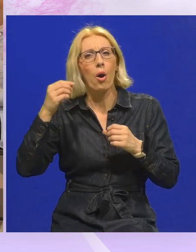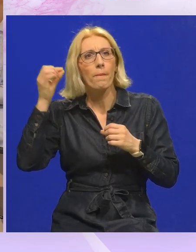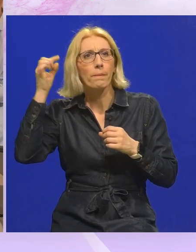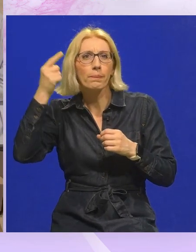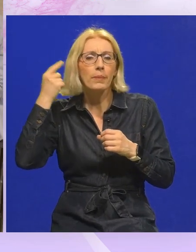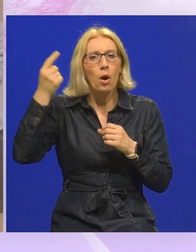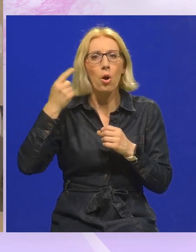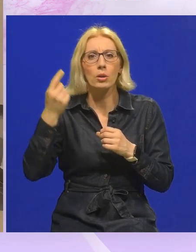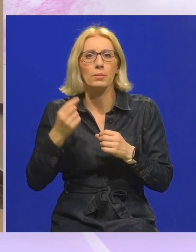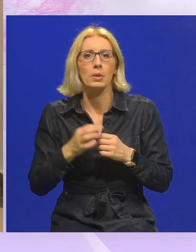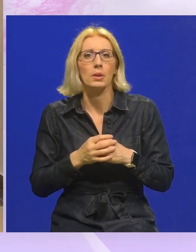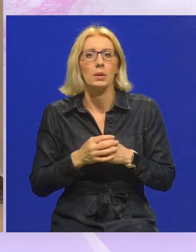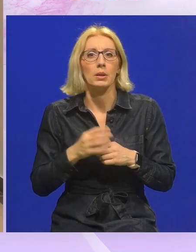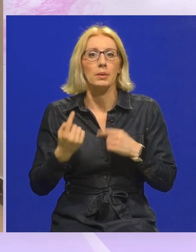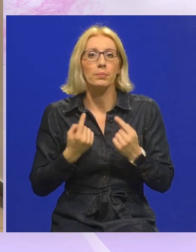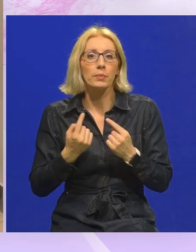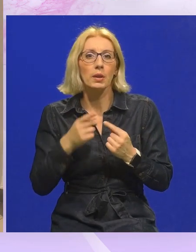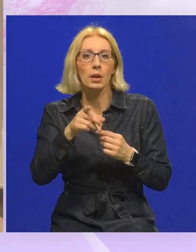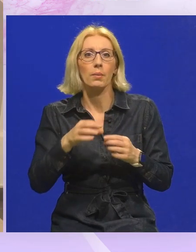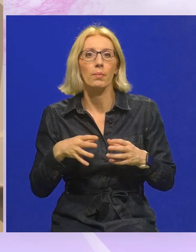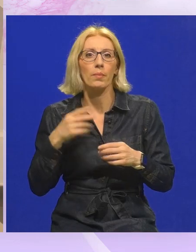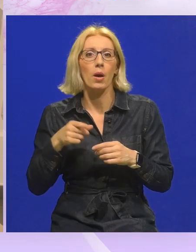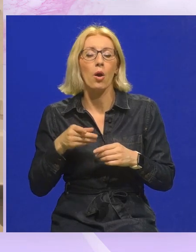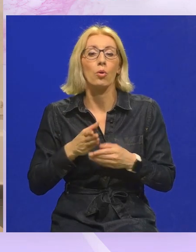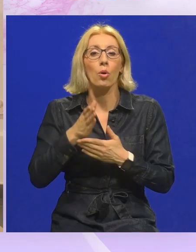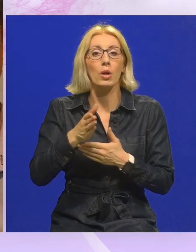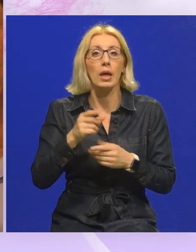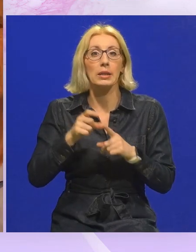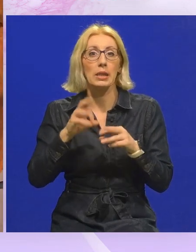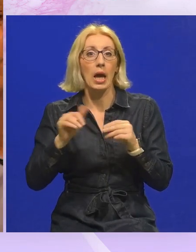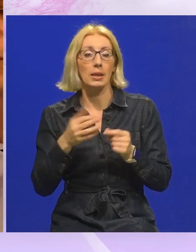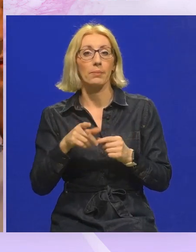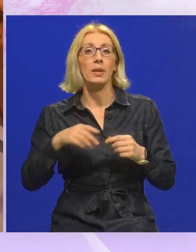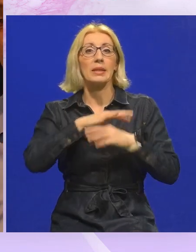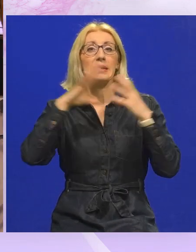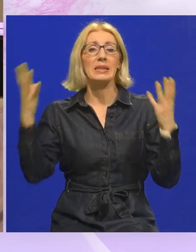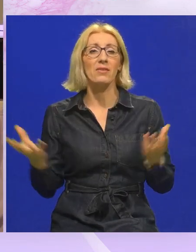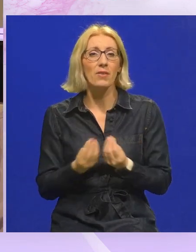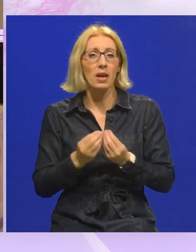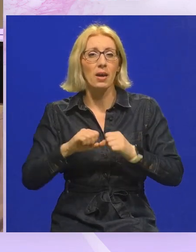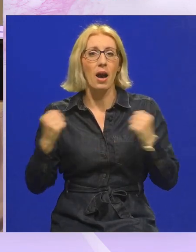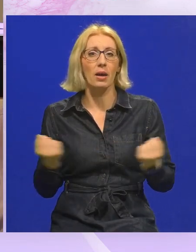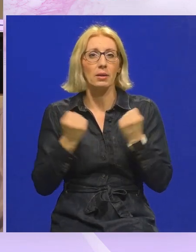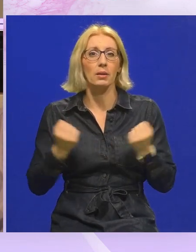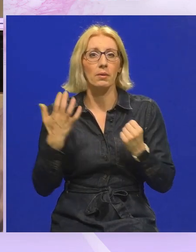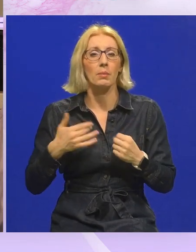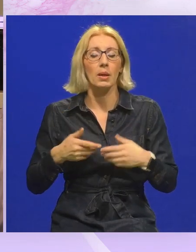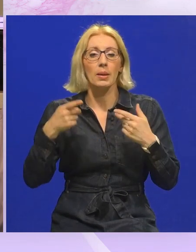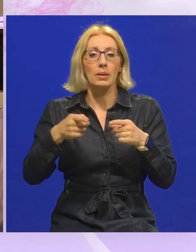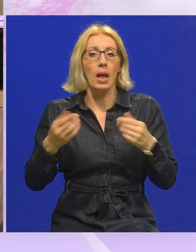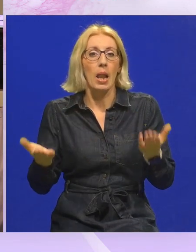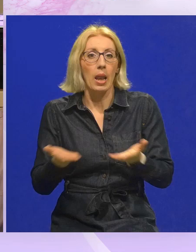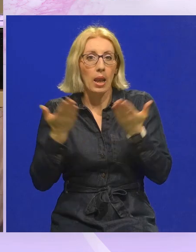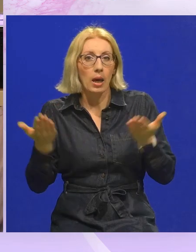jedna velika prednost projekta u istom filmu Korak dalje je što su sve aktivnosti koje su njima predviđene